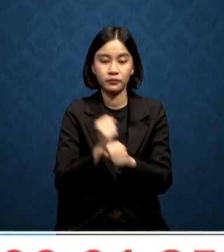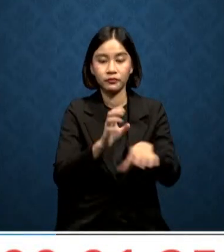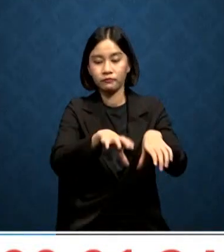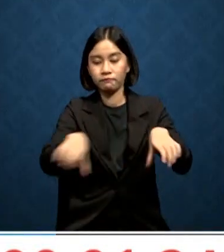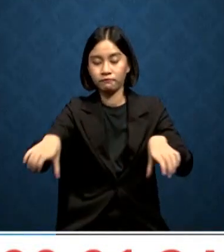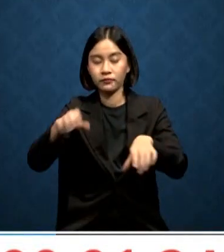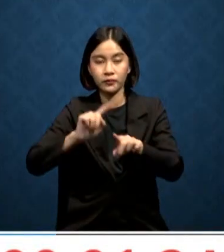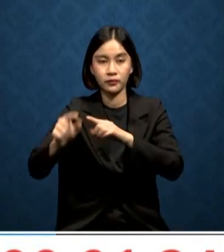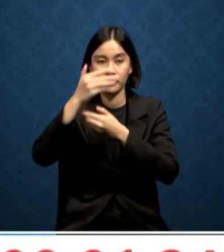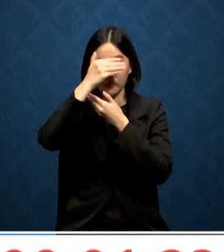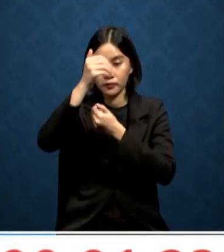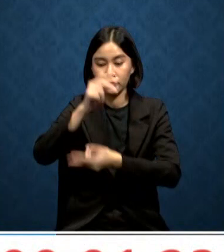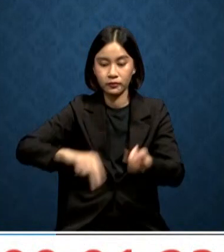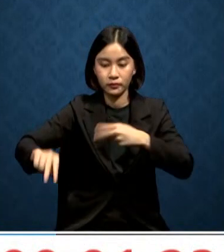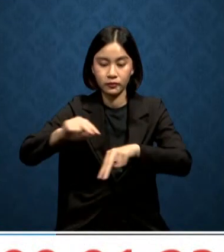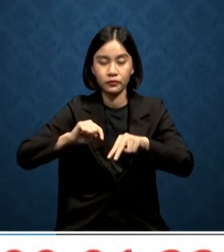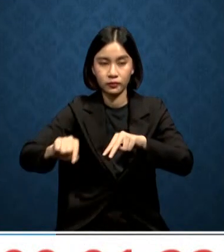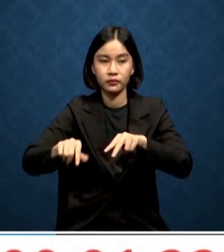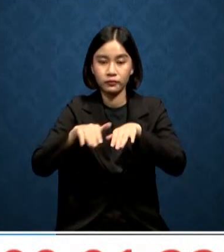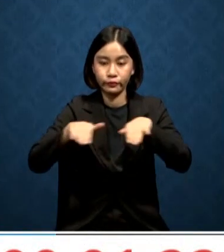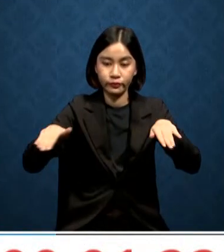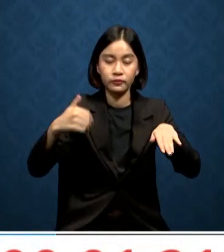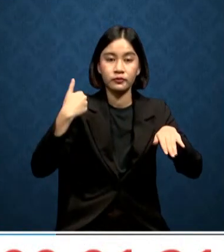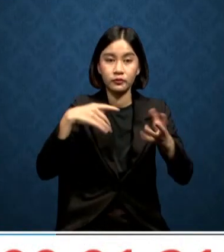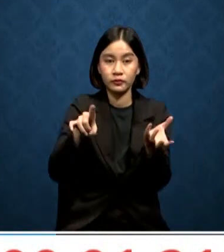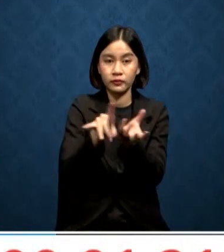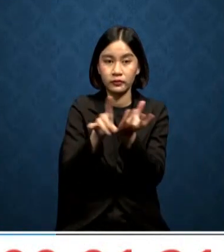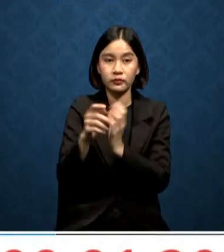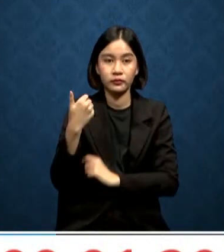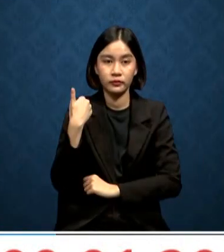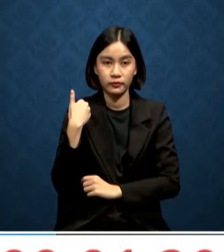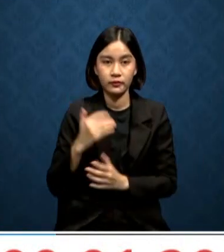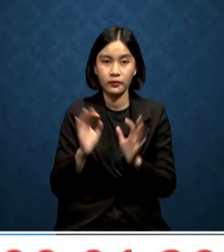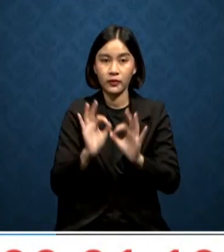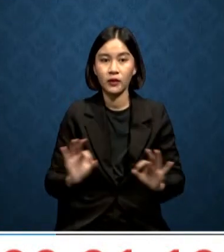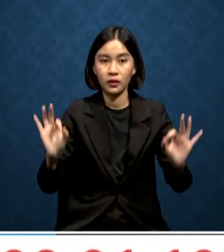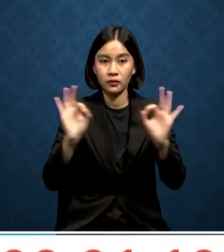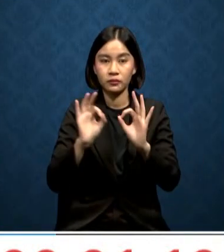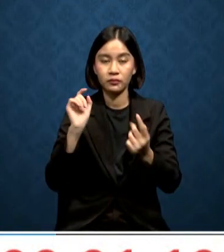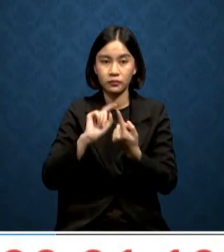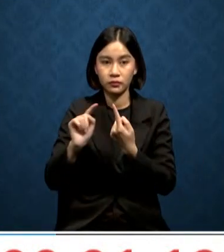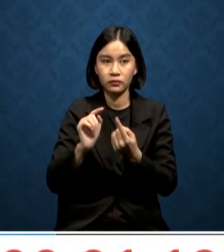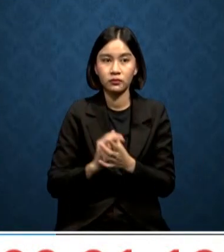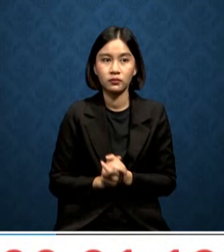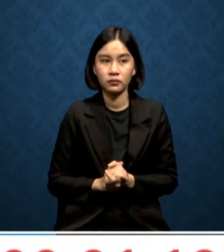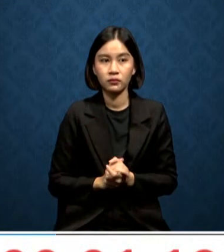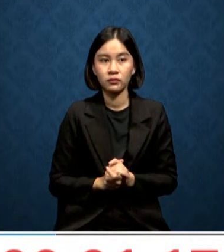านี้เพิ่มมากยิ่งขึ้นให้มีประสิทธิภาพนะครับโดยเฉพาะหน่วยงานด้าน